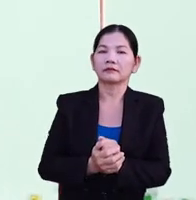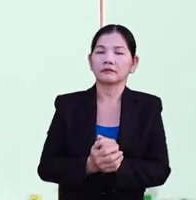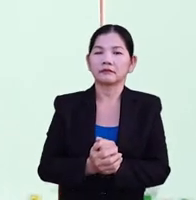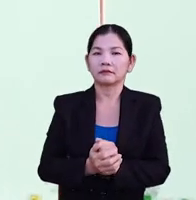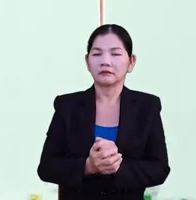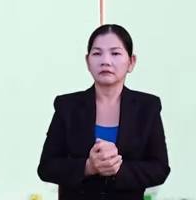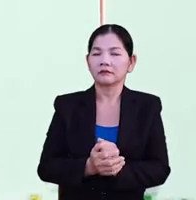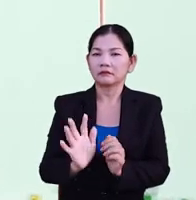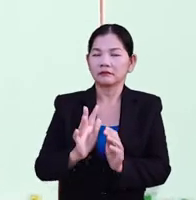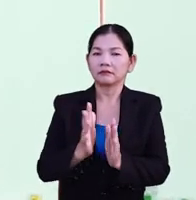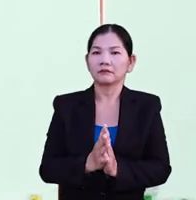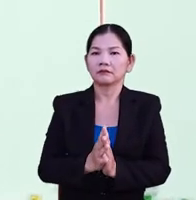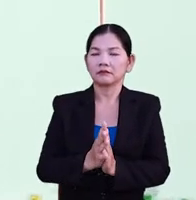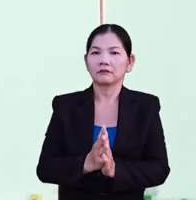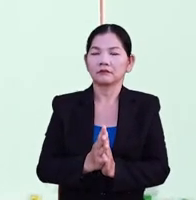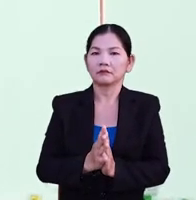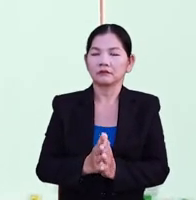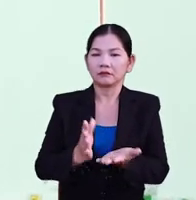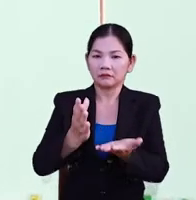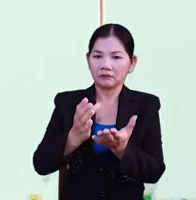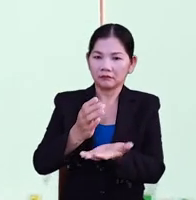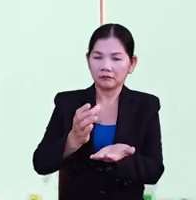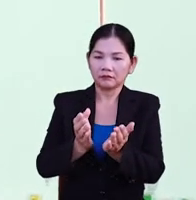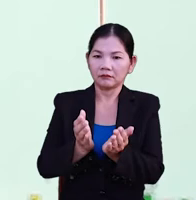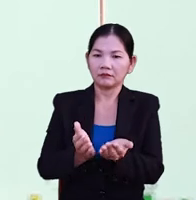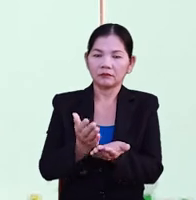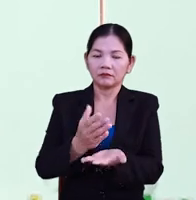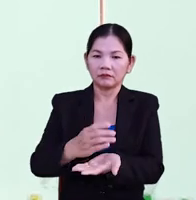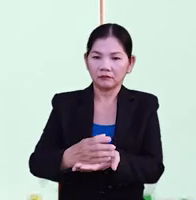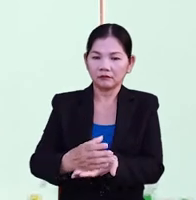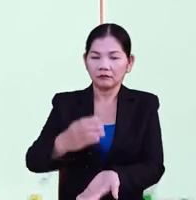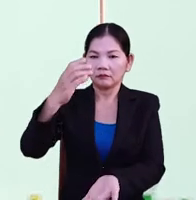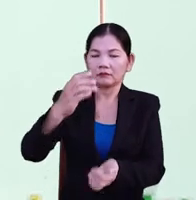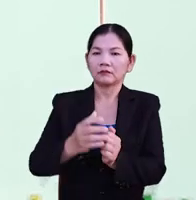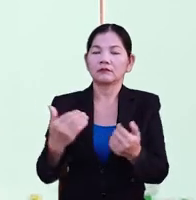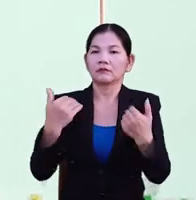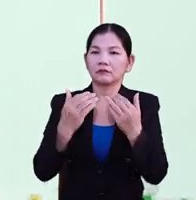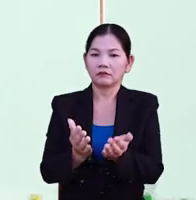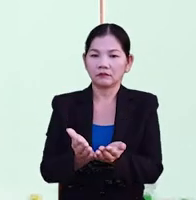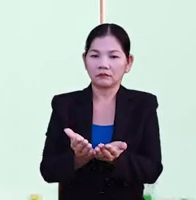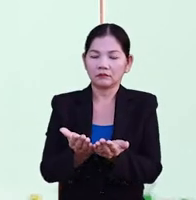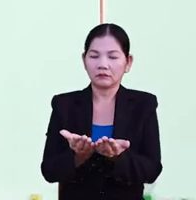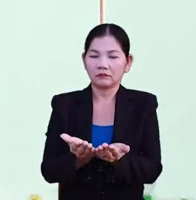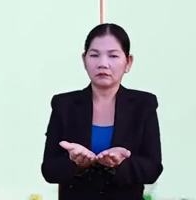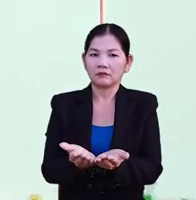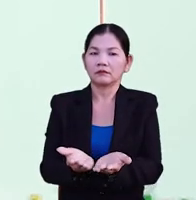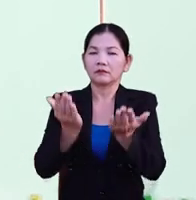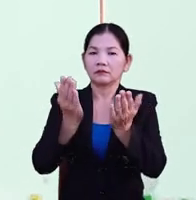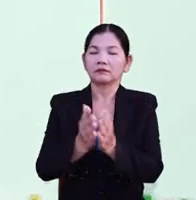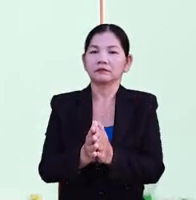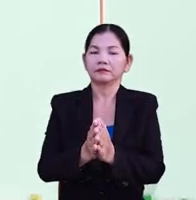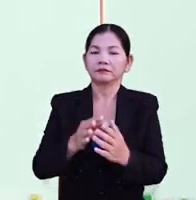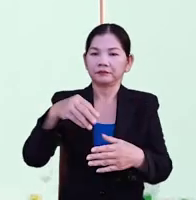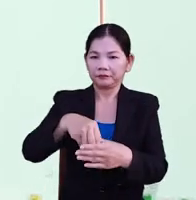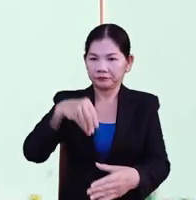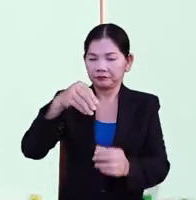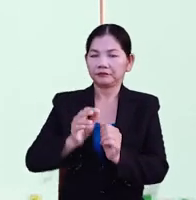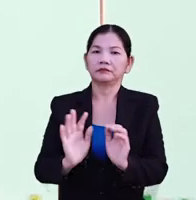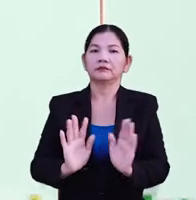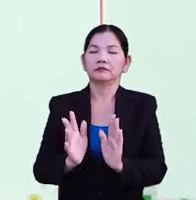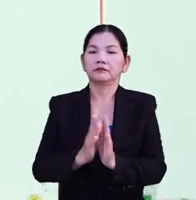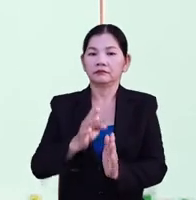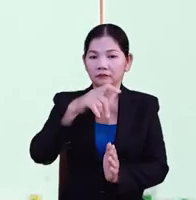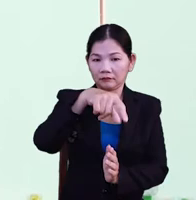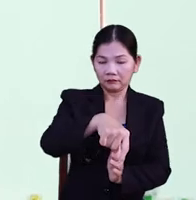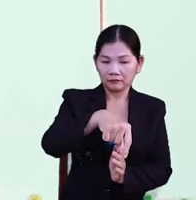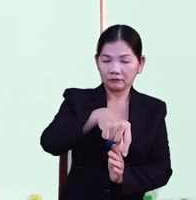ចាប៊ីដុងនេះយ៉ាងម៉េចកូនចាប៊ីដុងនេះគឺនៅក្រៅឡាំងហ្នឹងណាកូនណាចាចារូបក